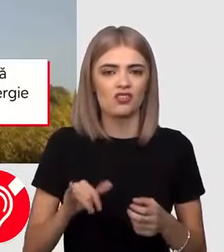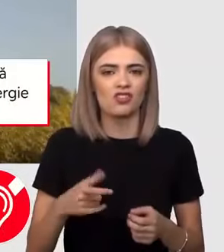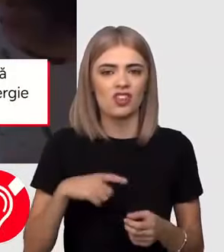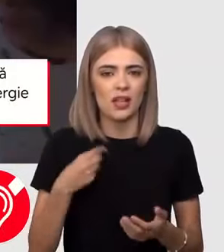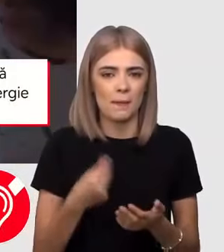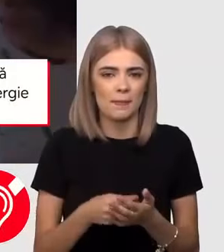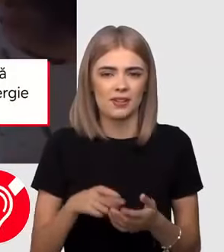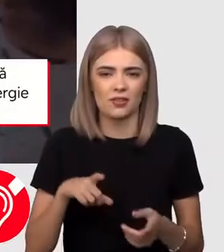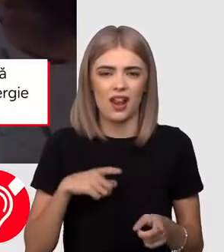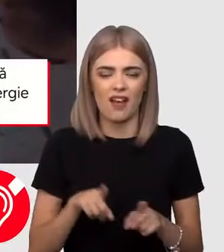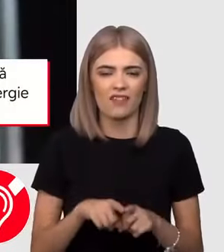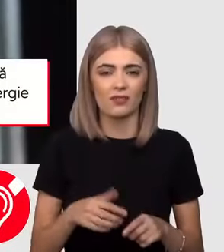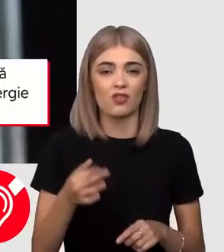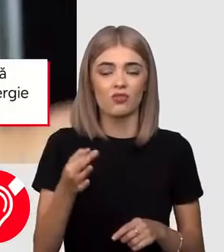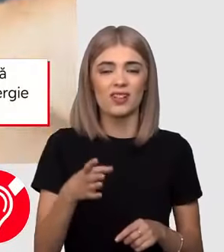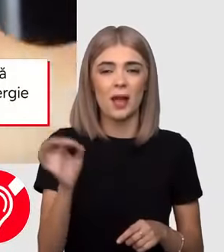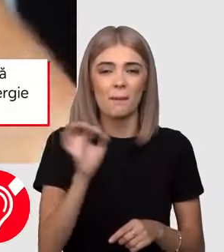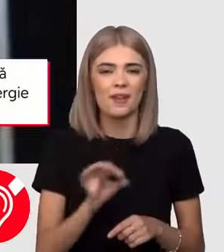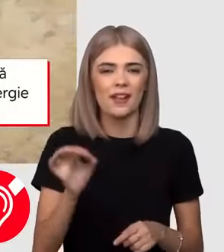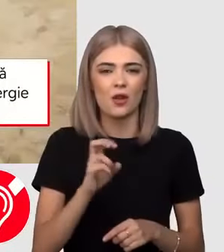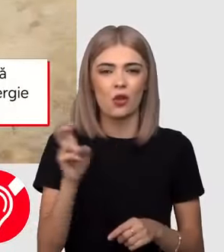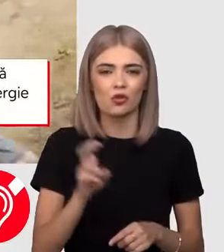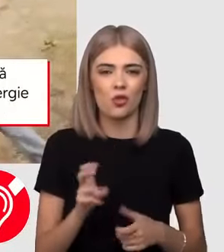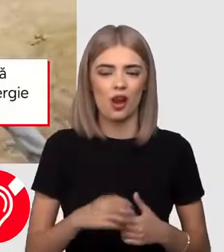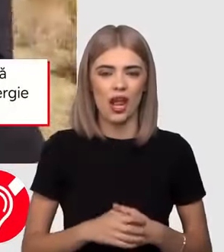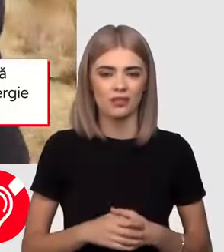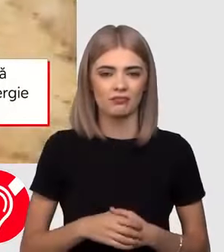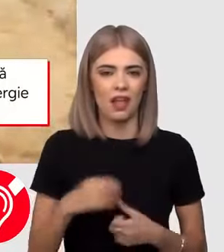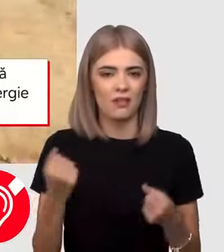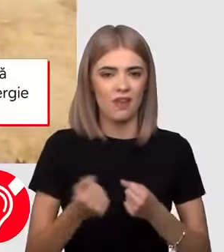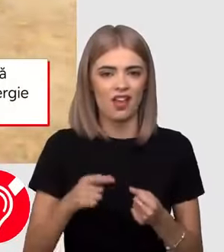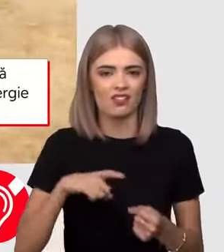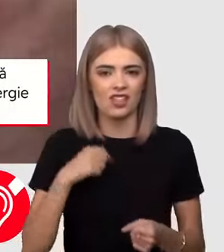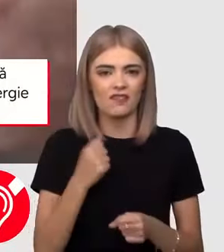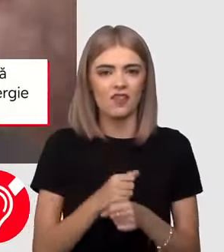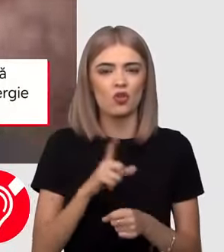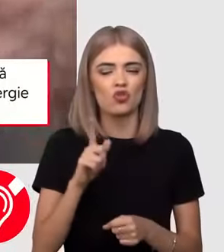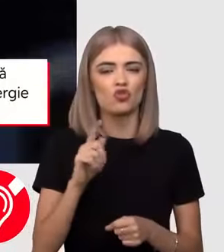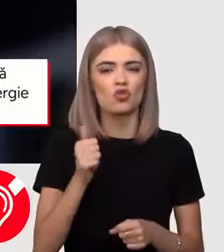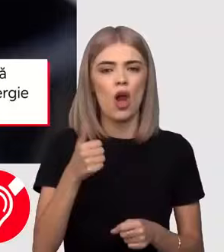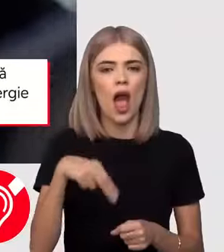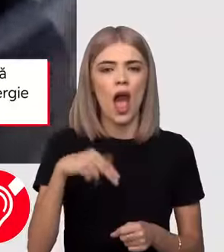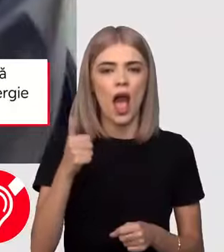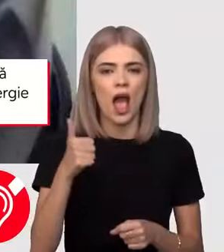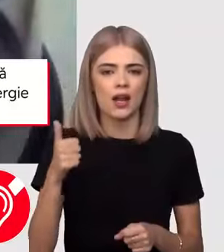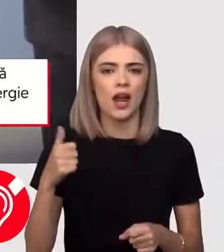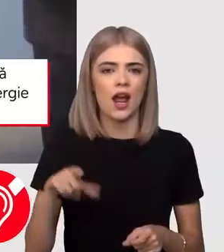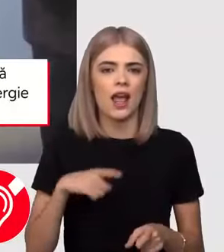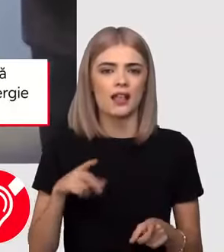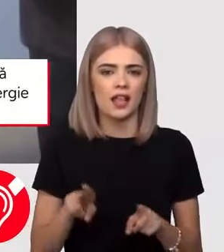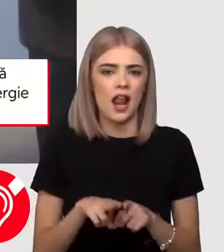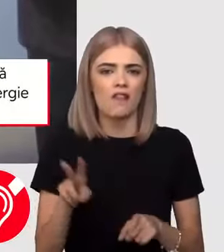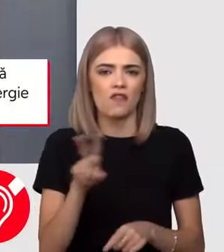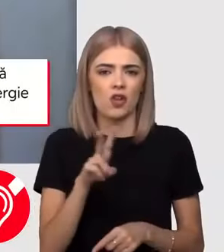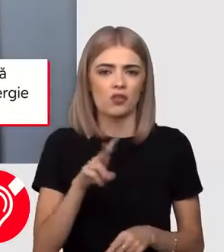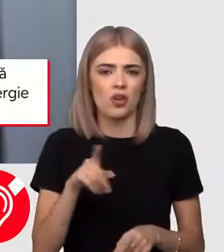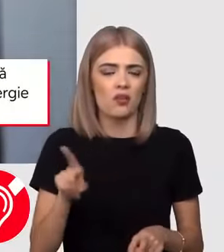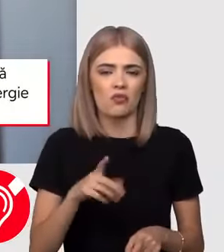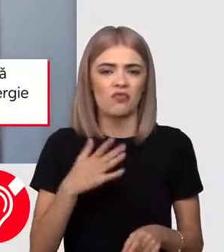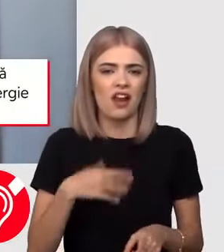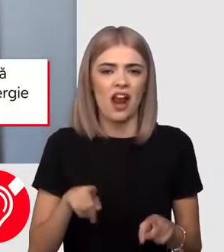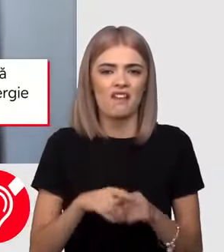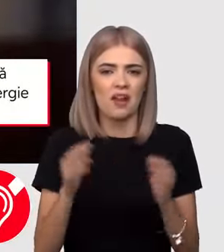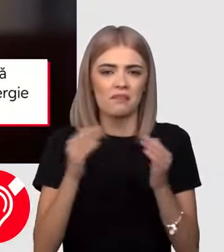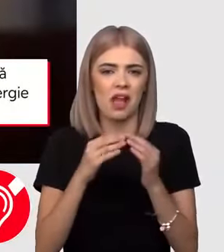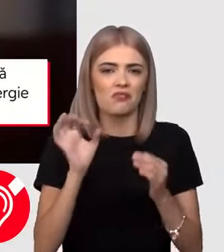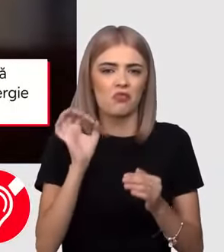este prinsă pe masura jumătate de milion de dolari la loto a fost create de Geoană și meciul Hoffman cei doi nici nu mai au